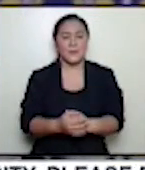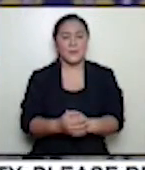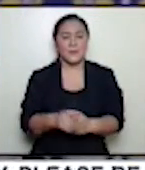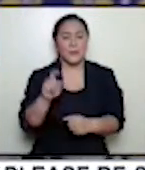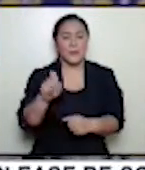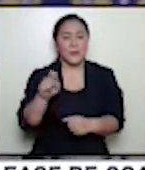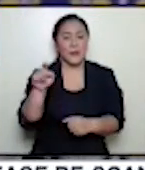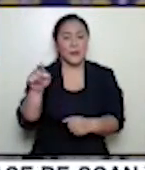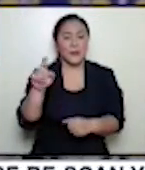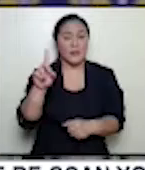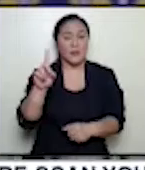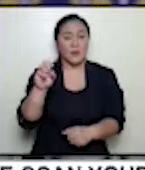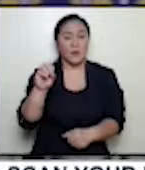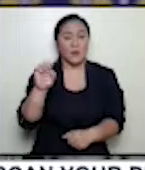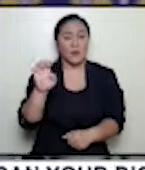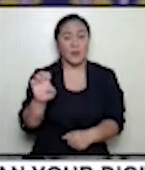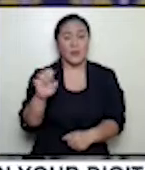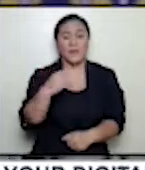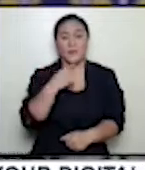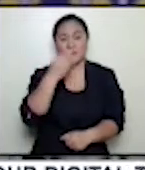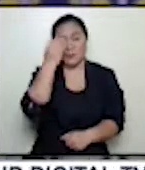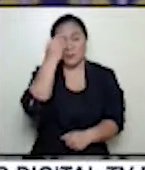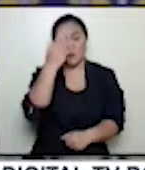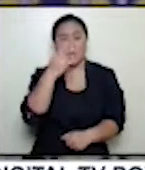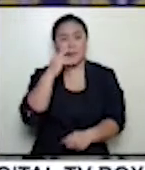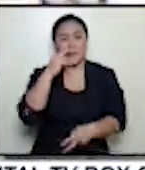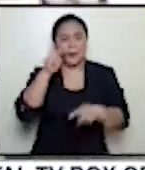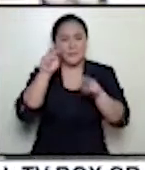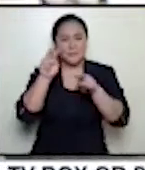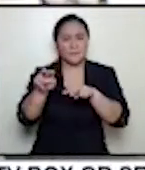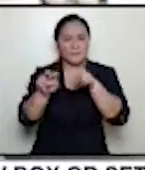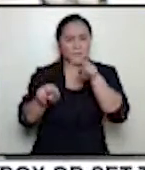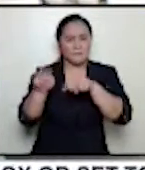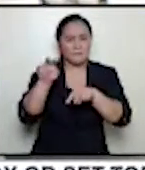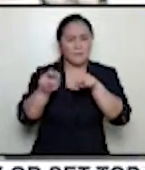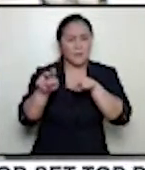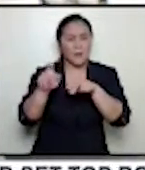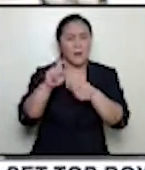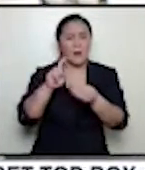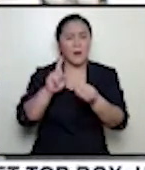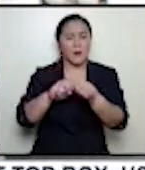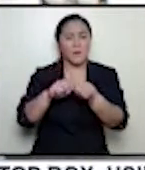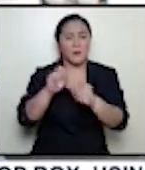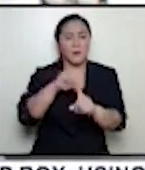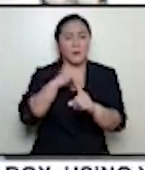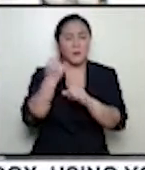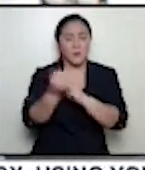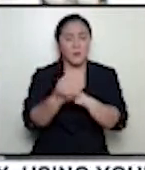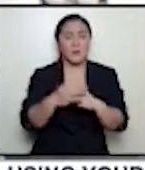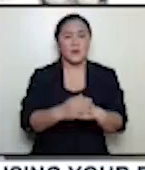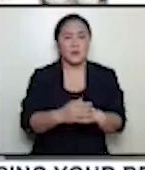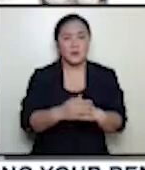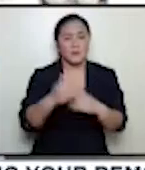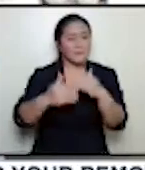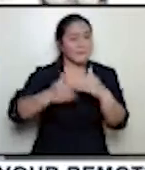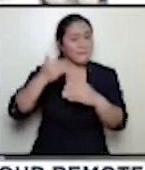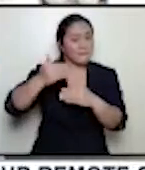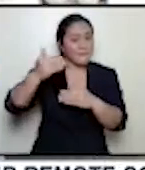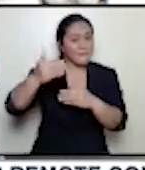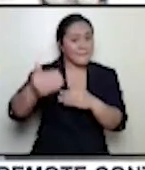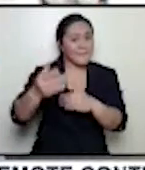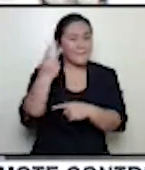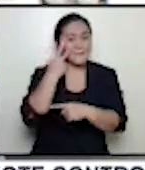tiniyak na patuloy ang kanilang pagtutok sa sitwasyon. Sa mga susunod na araw, tiniyak ng Malacañang na agad